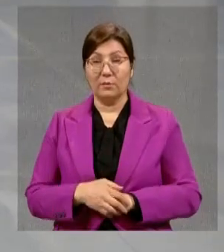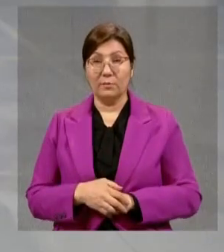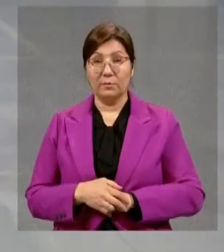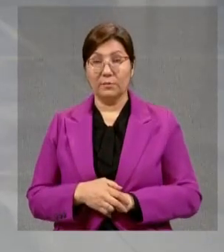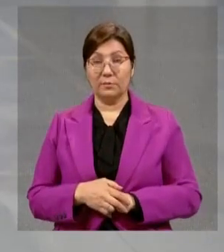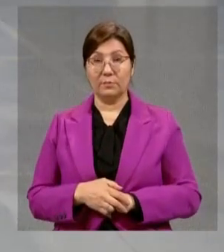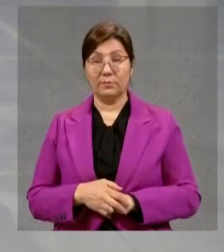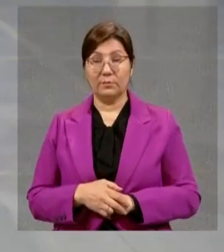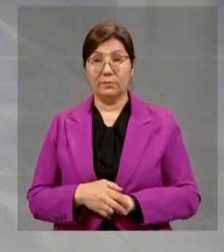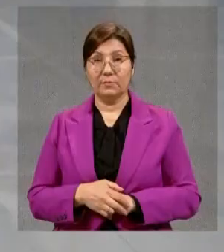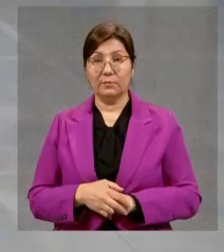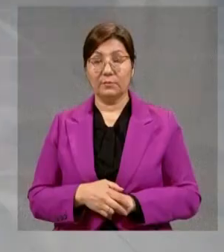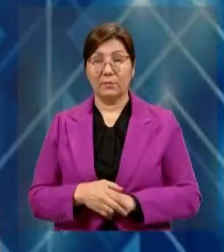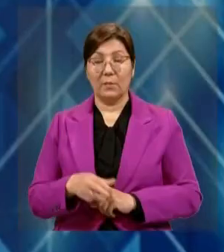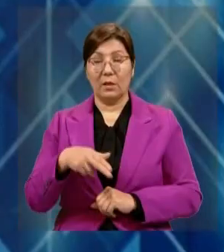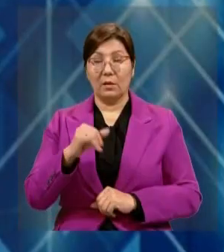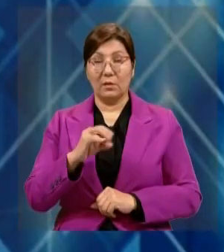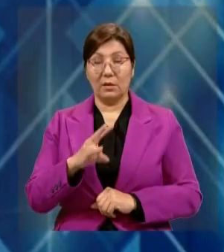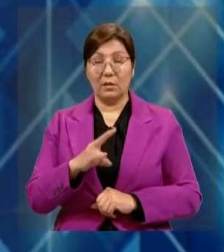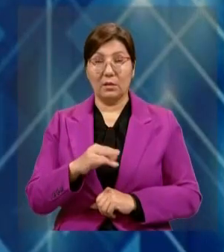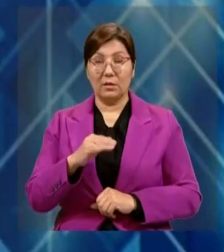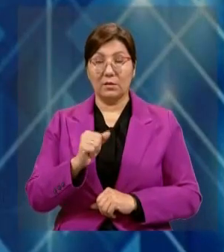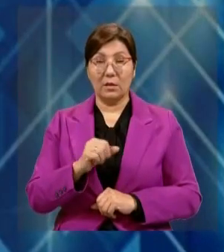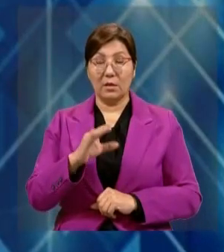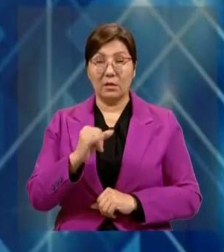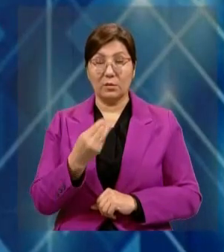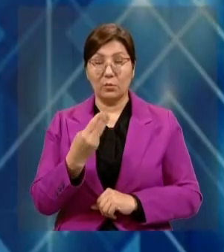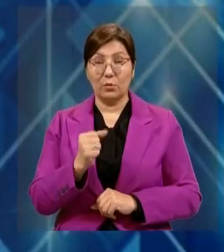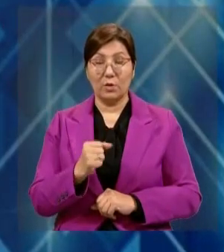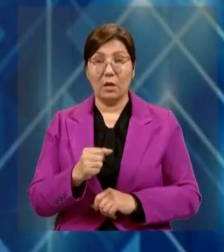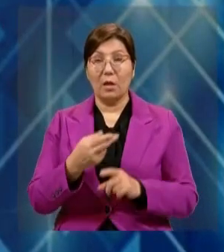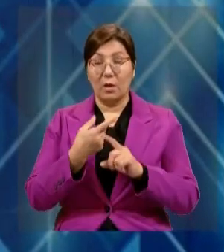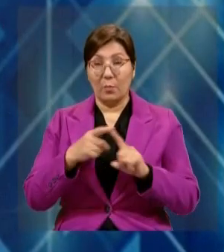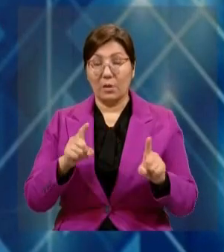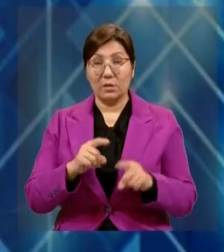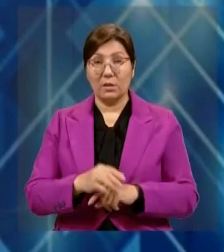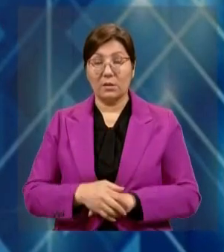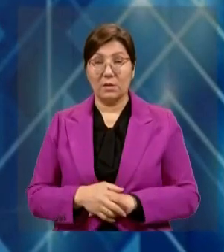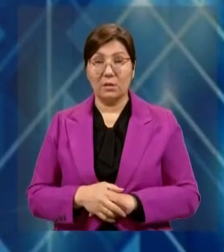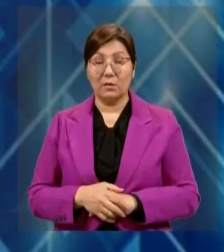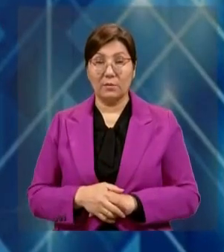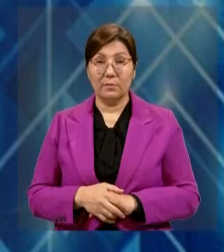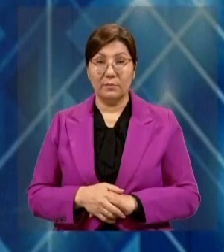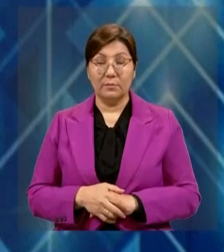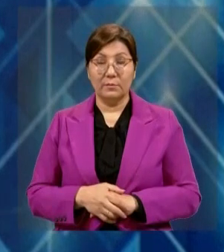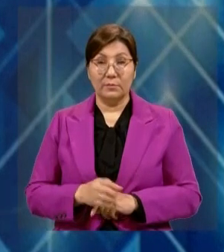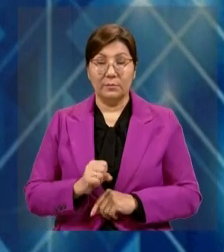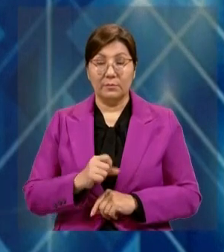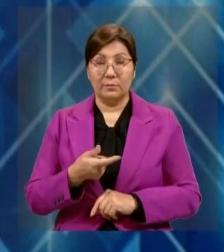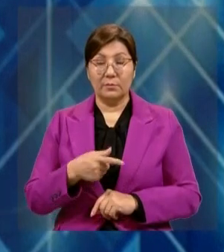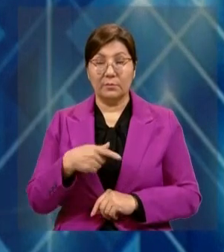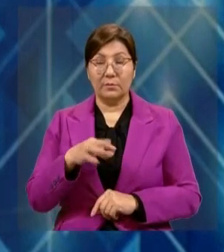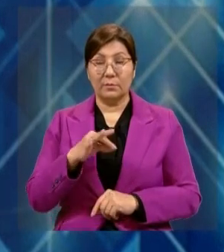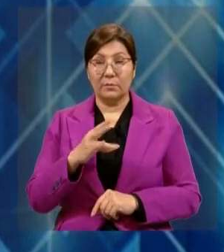ішінде? Әлде келмей ме алуға? Дін жасушалары бұл ағза донорлығынан басқаша. Ағза донорлығына ол